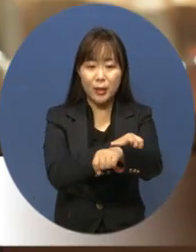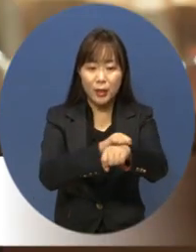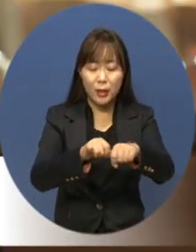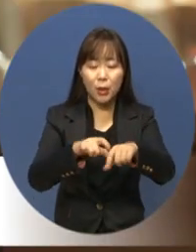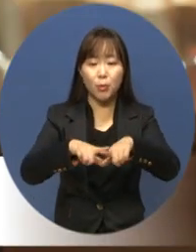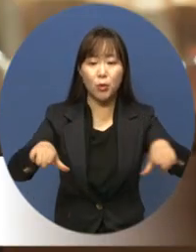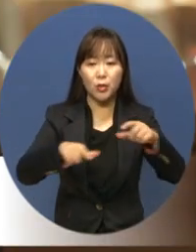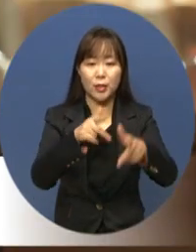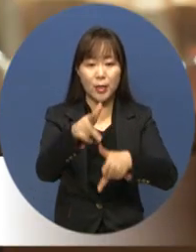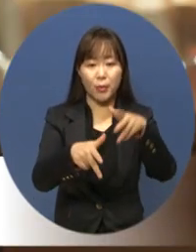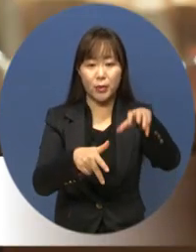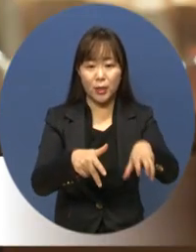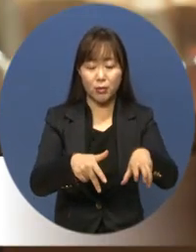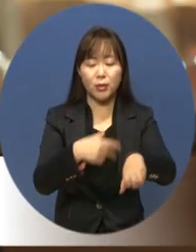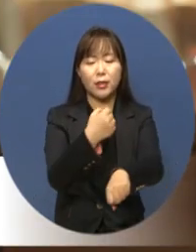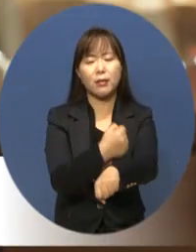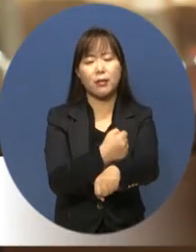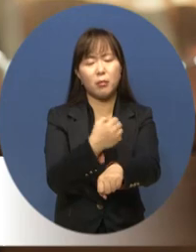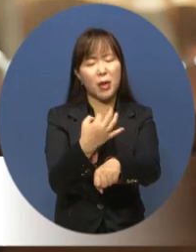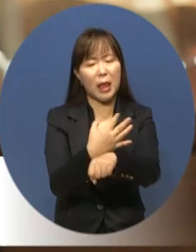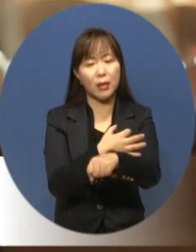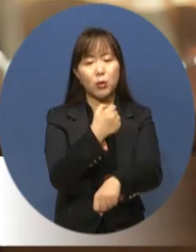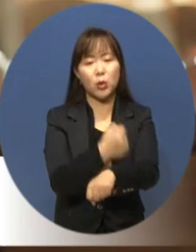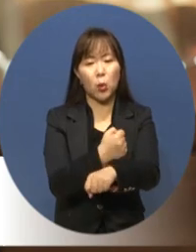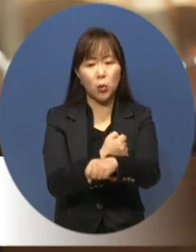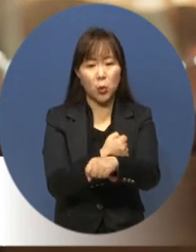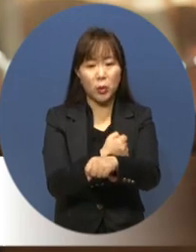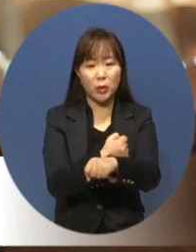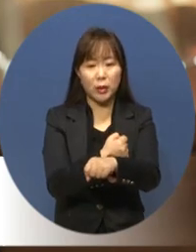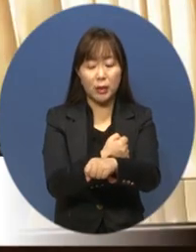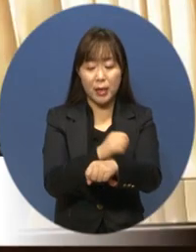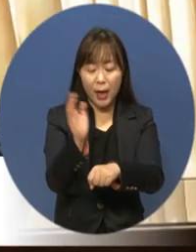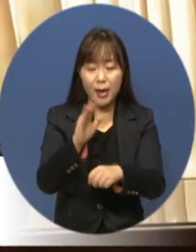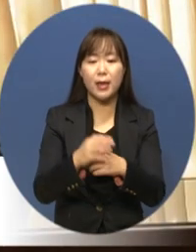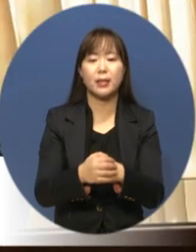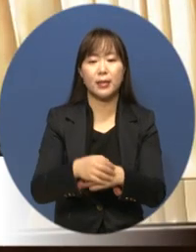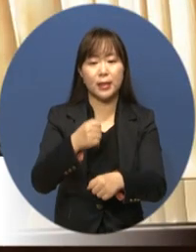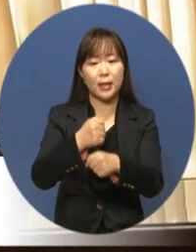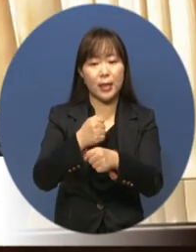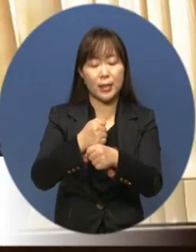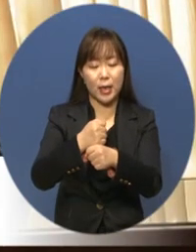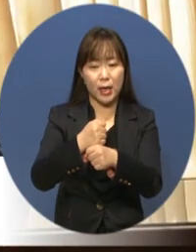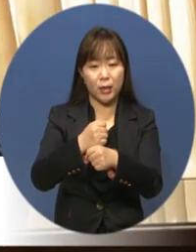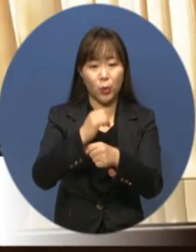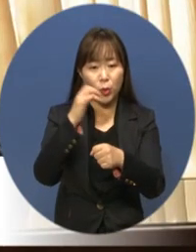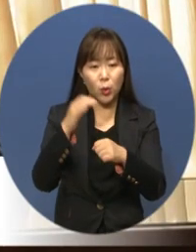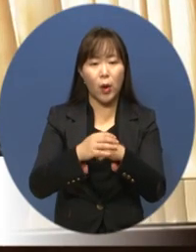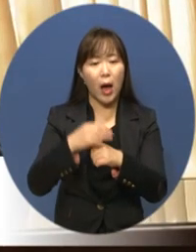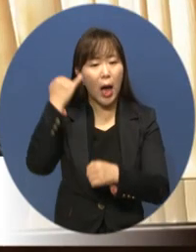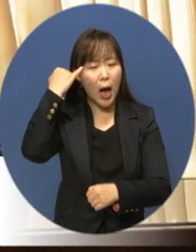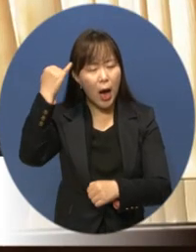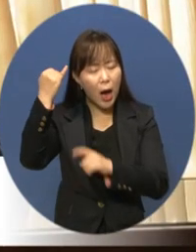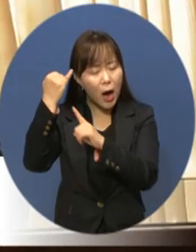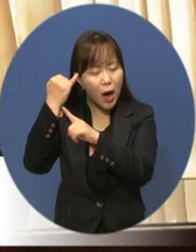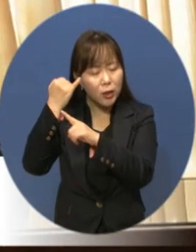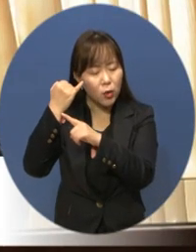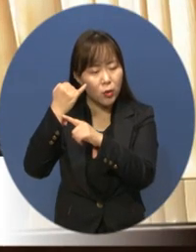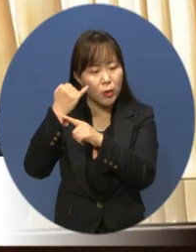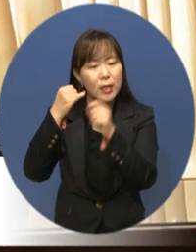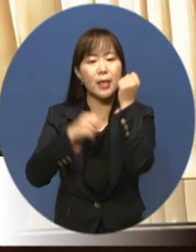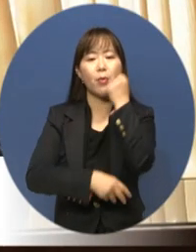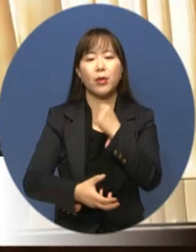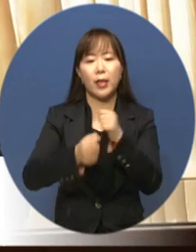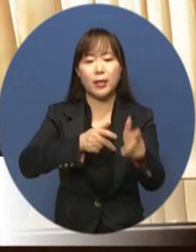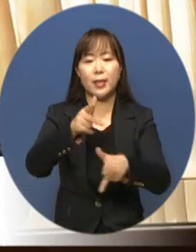이 표준사업장은 그 단순 노동이나 이런 쪽이 아니라 좀 생산적이고 아이디어를 주축으로 한